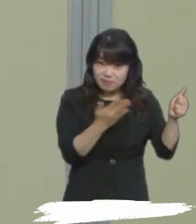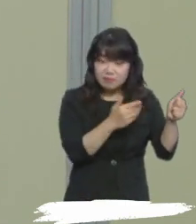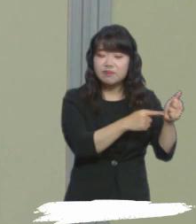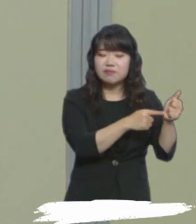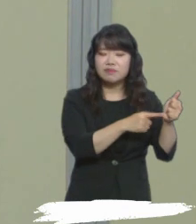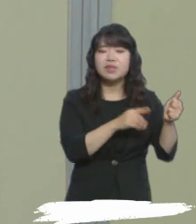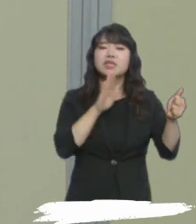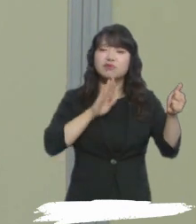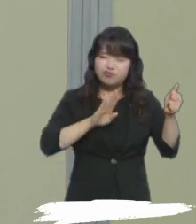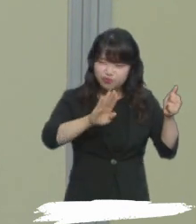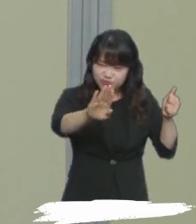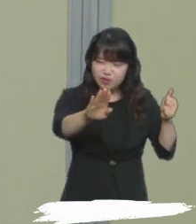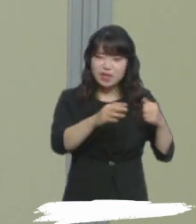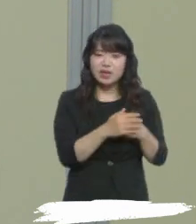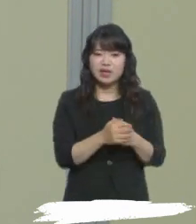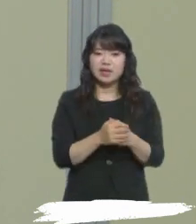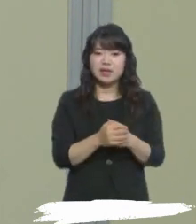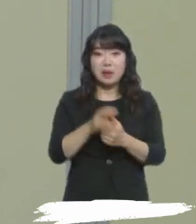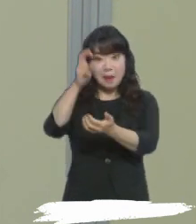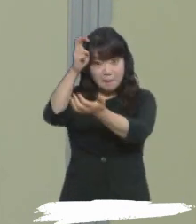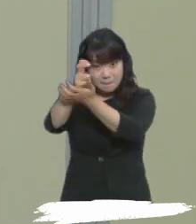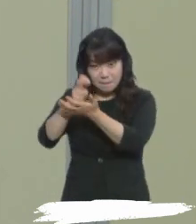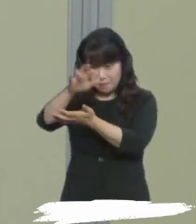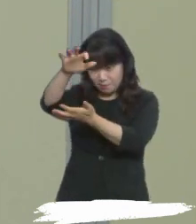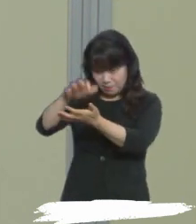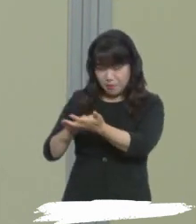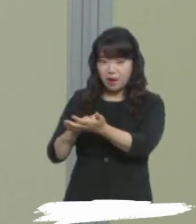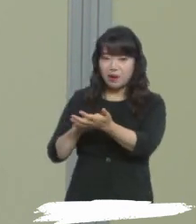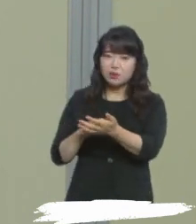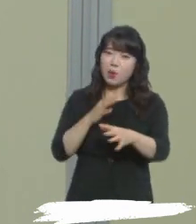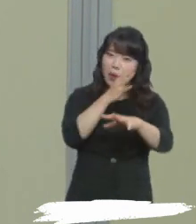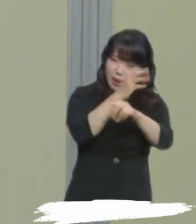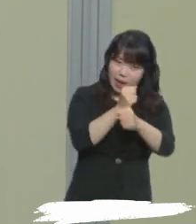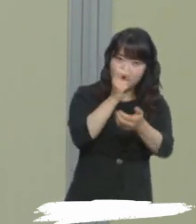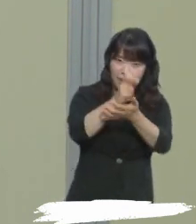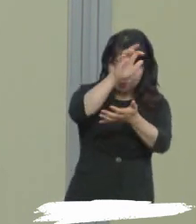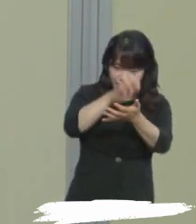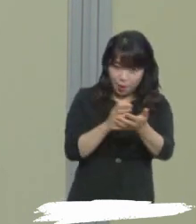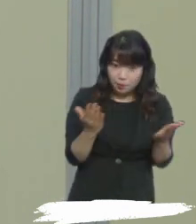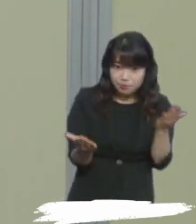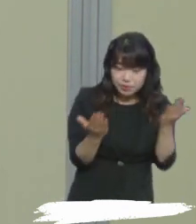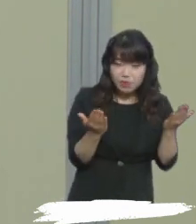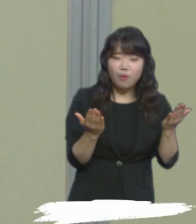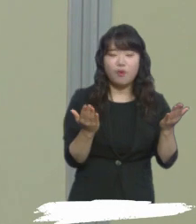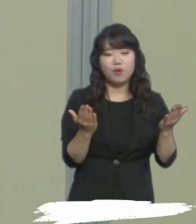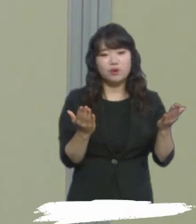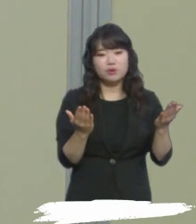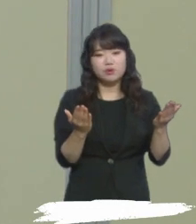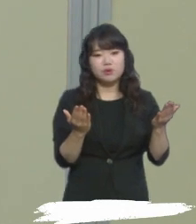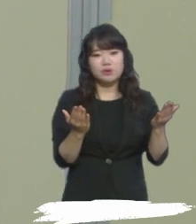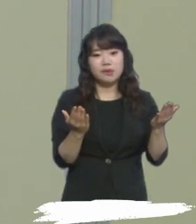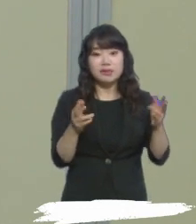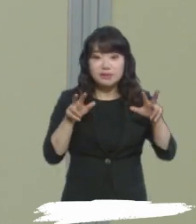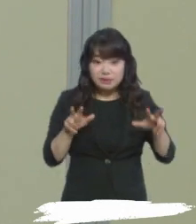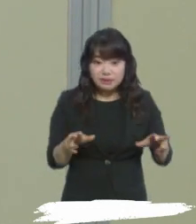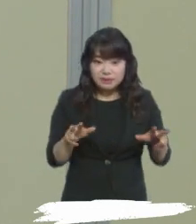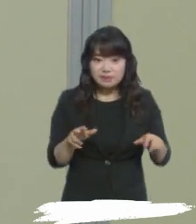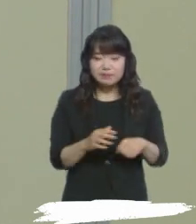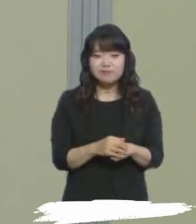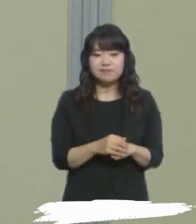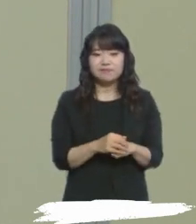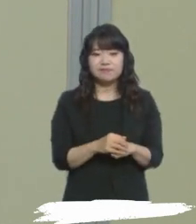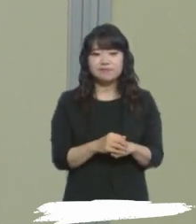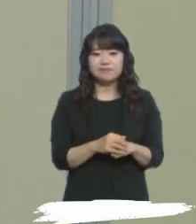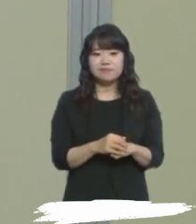이후에 어떠한 그 법리적인 부분이나 계약법에 의해서 그런 부분들을 지금은